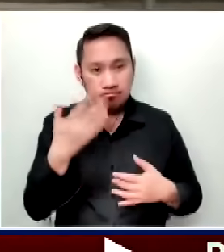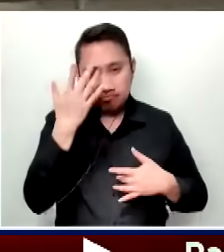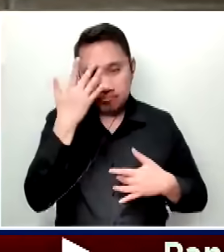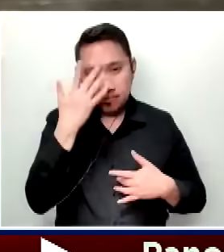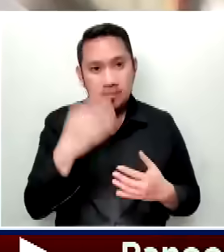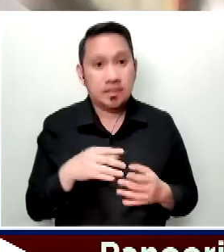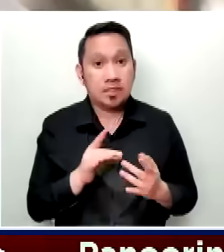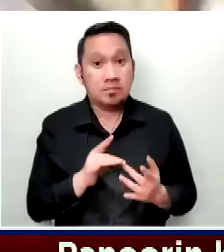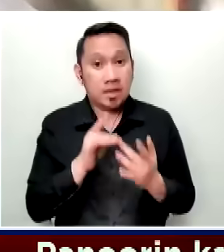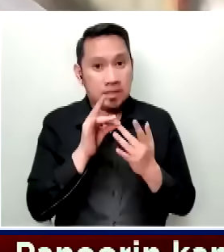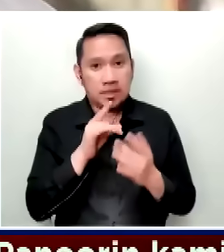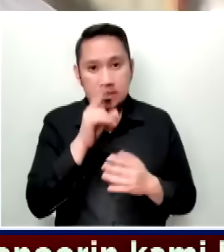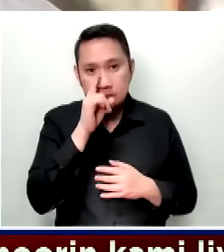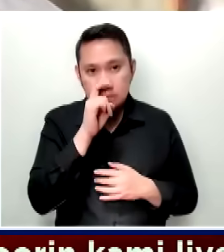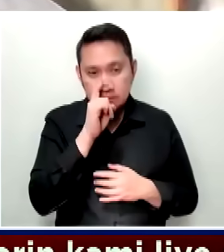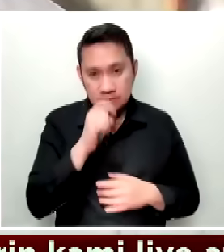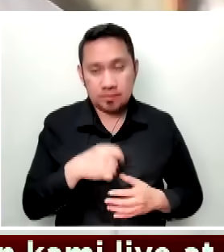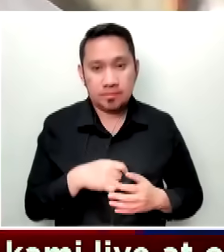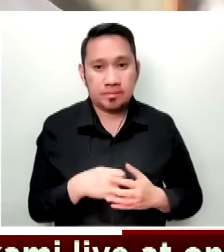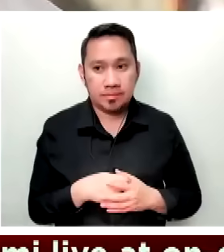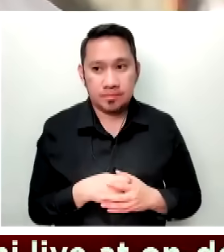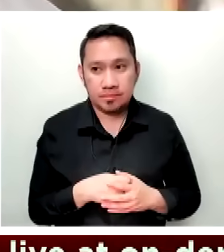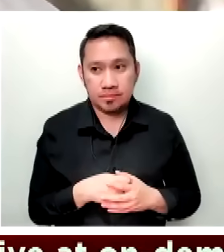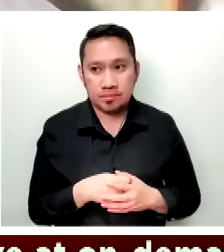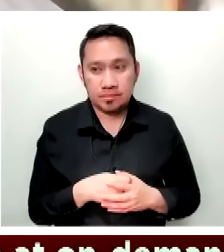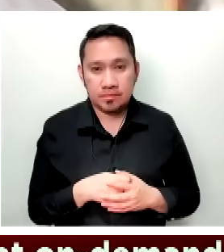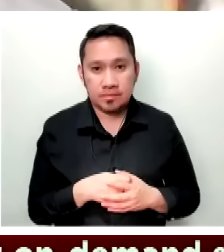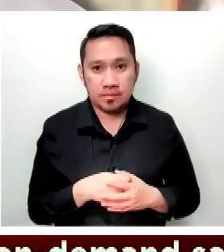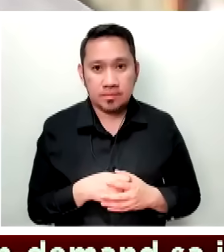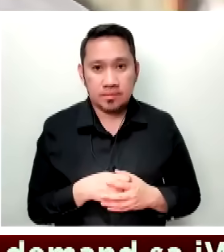mga seniors sa kagaya namin para po